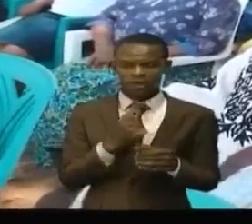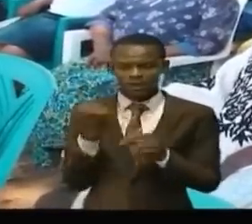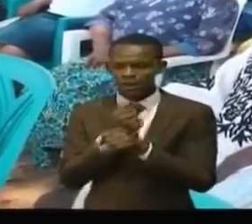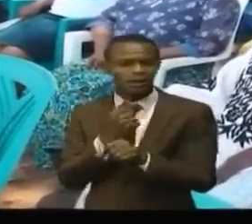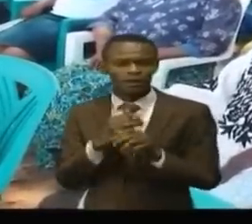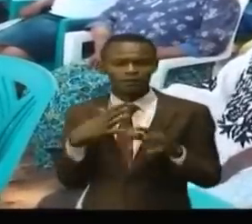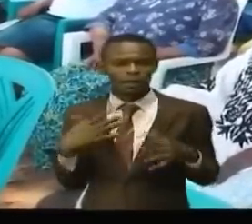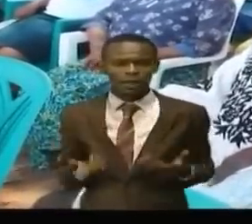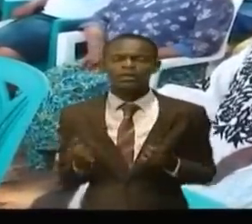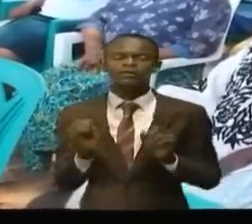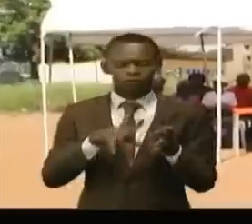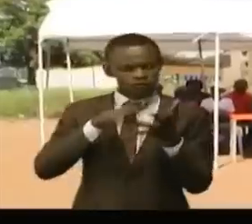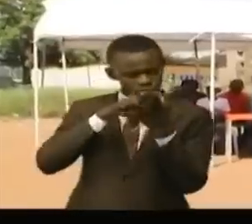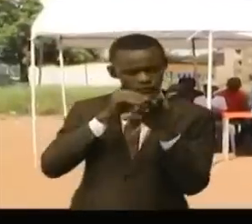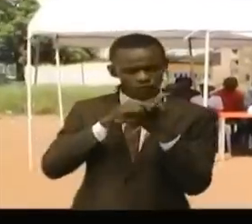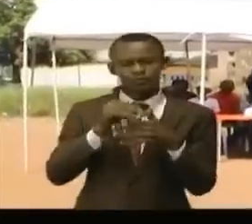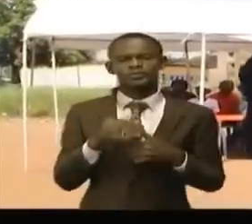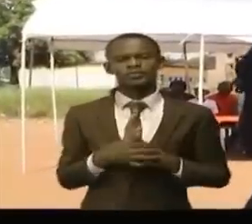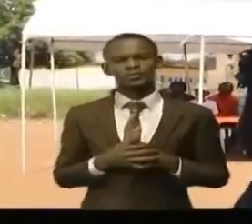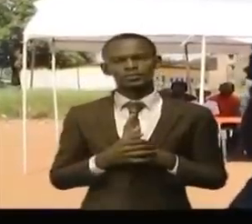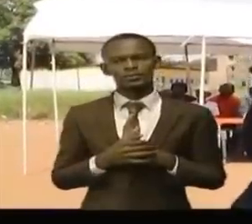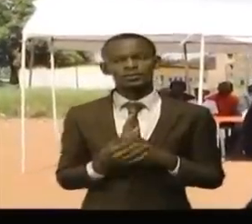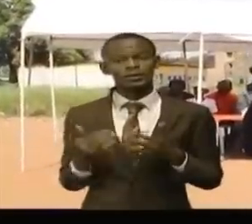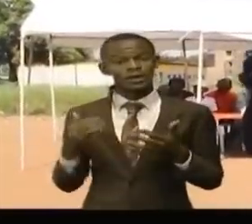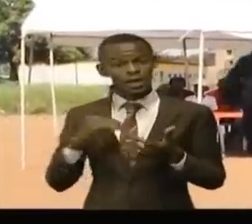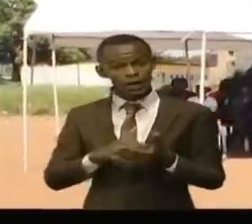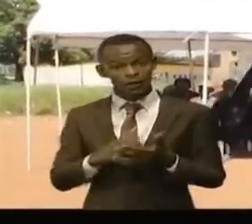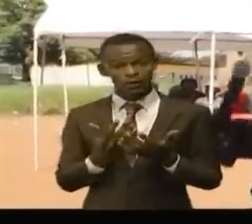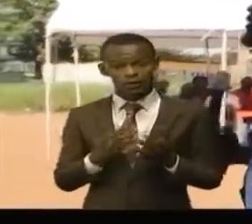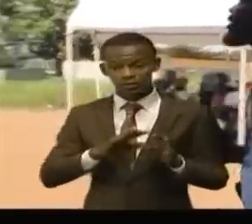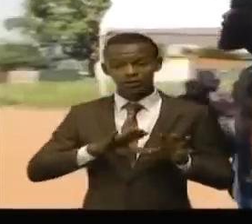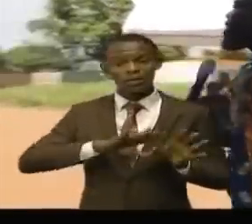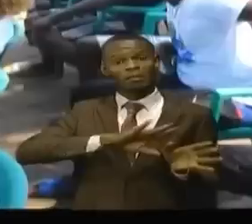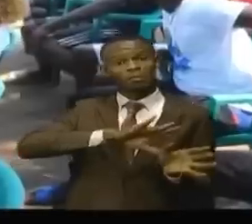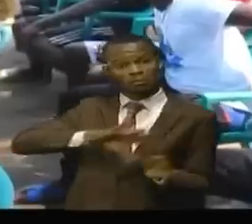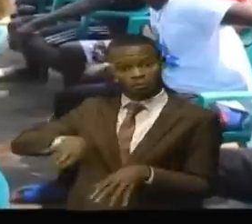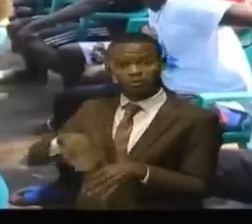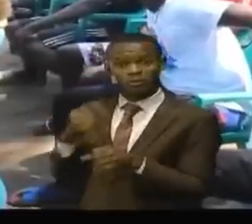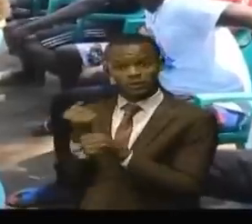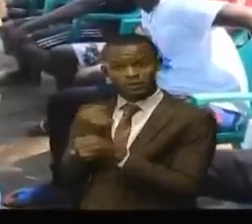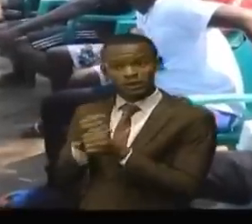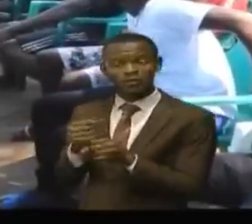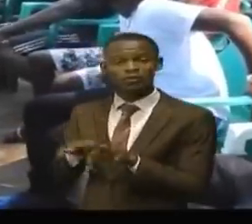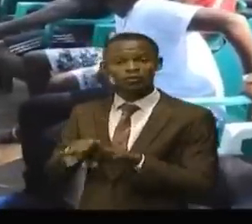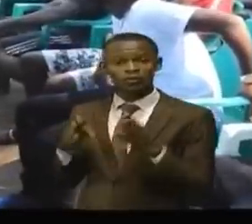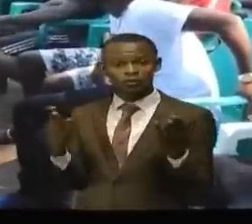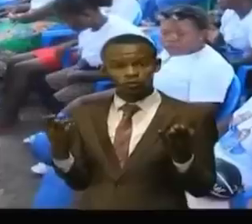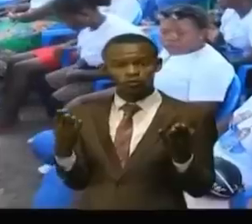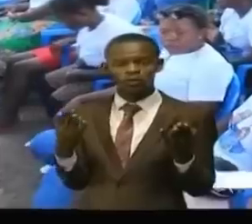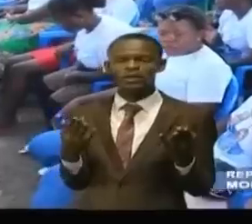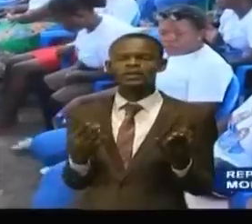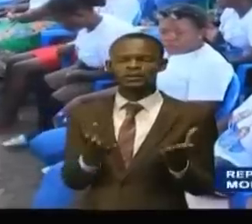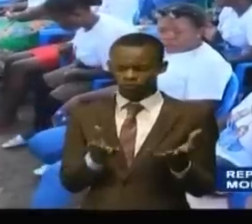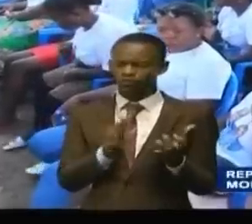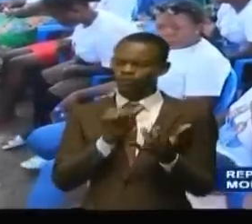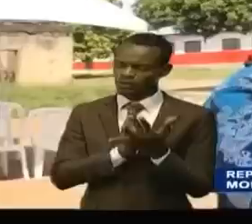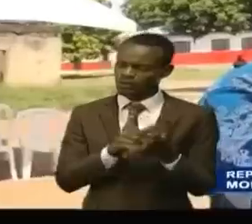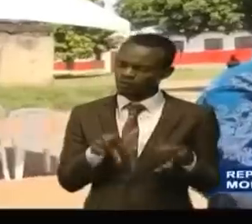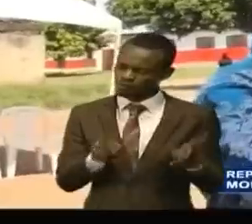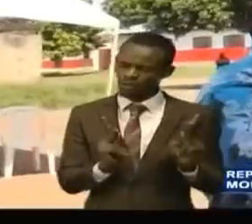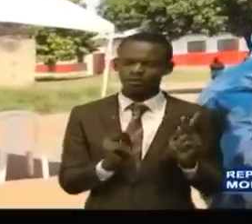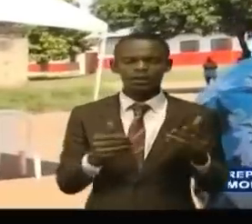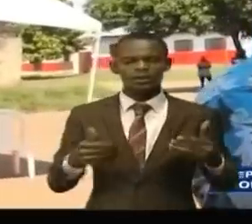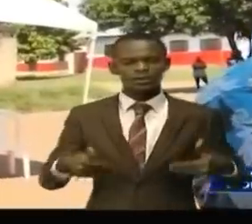l'esprit d'entreprise et de l'innovation, à côté de la création des emplois durables et de faire émerger la classe moyenne congolaise,